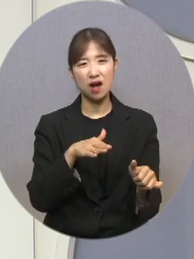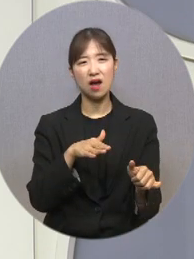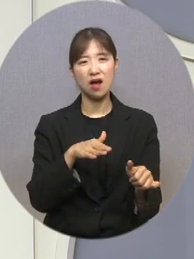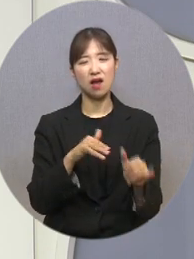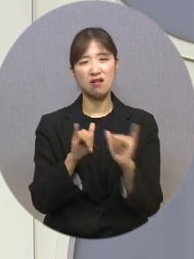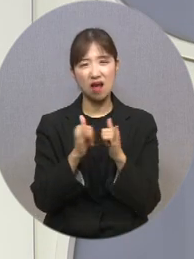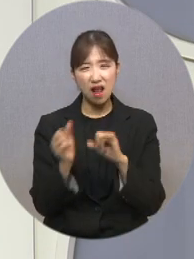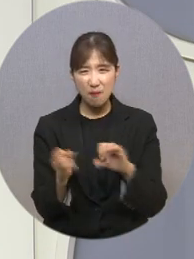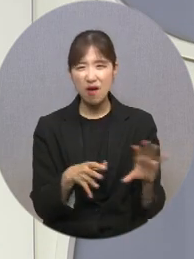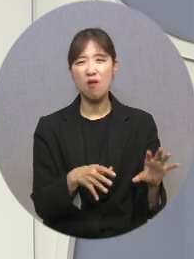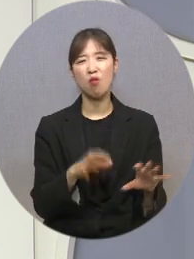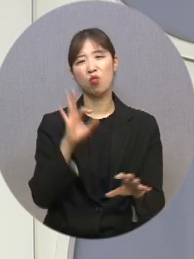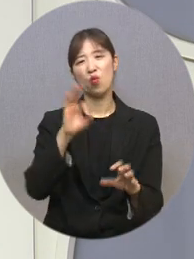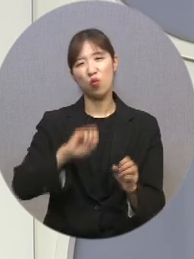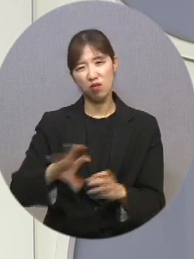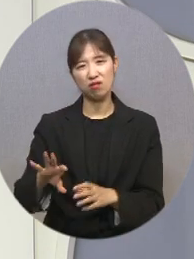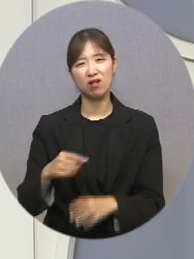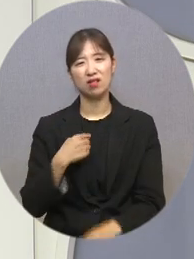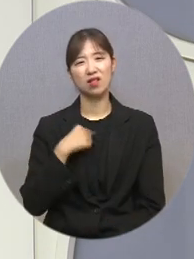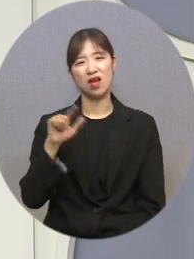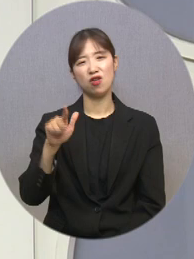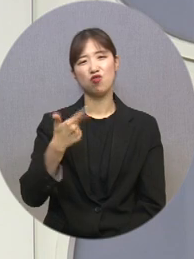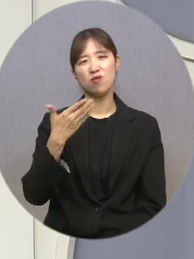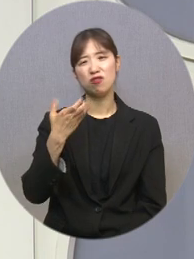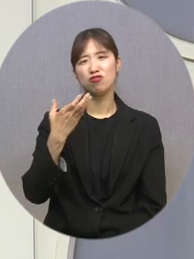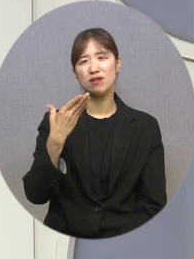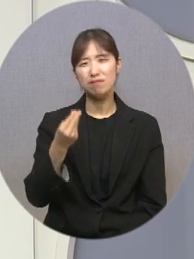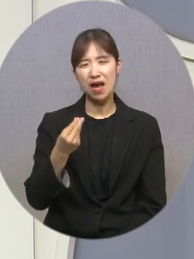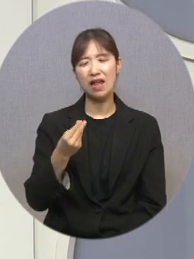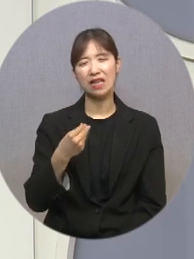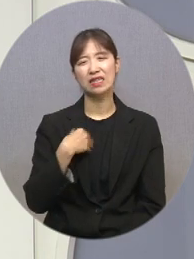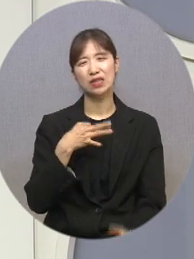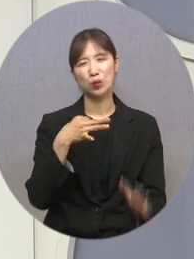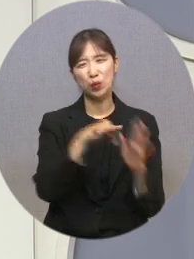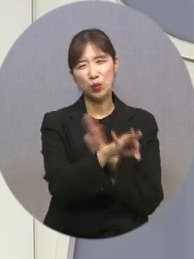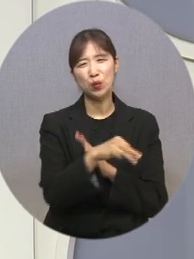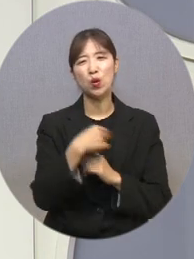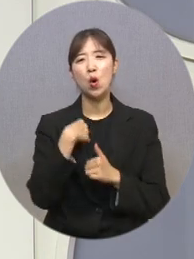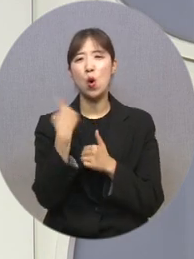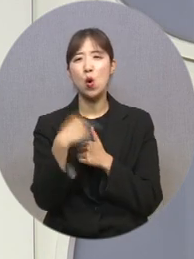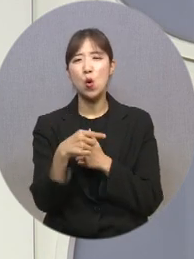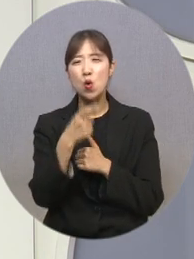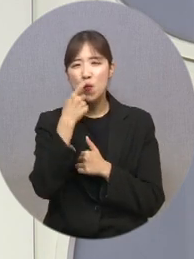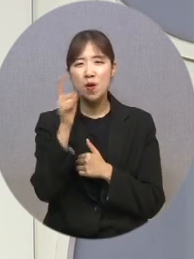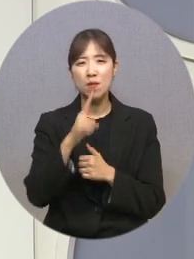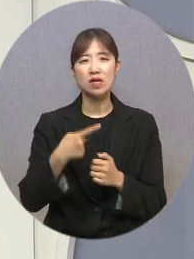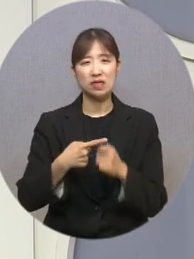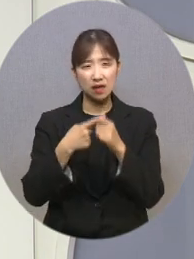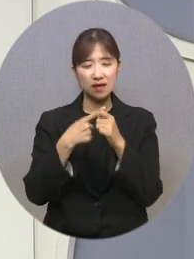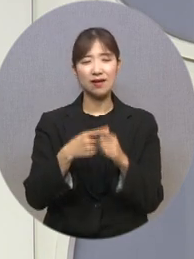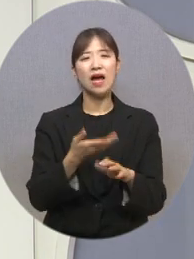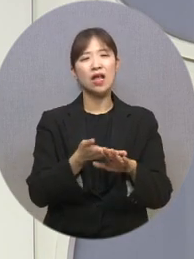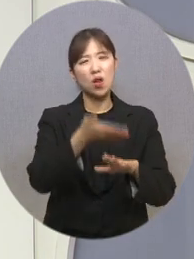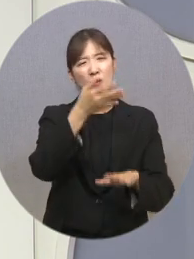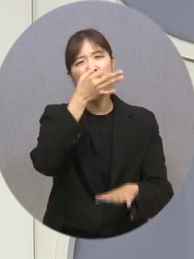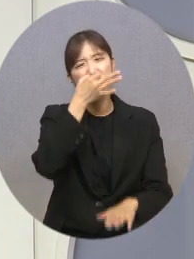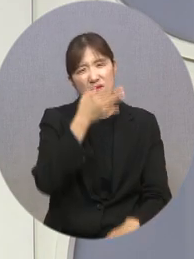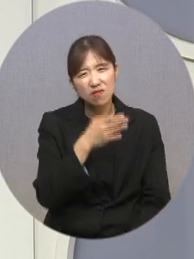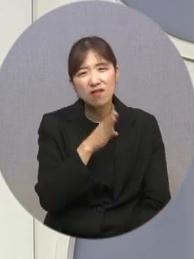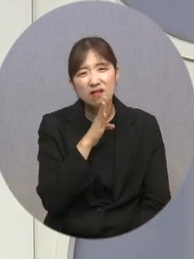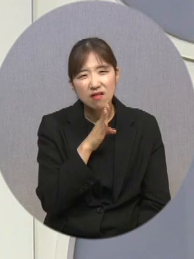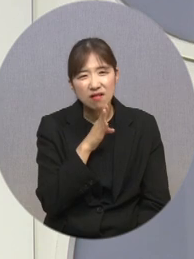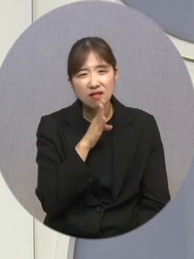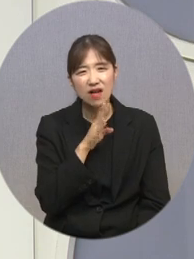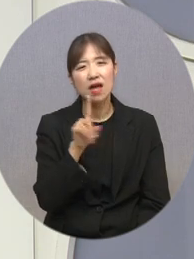사람 잃고 돈 잃고 그래서 제가 690만 원짜리 교훈이 뭐냐면 첫 번째 그런 상황이 다시 된다면 첫 번째 선배님 힘드시죠 그러면서